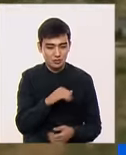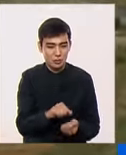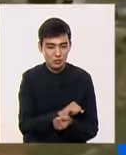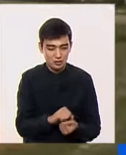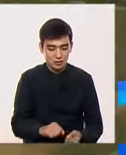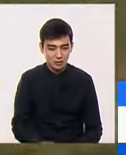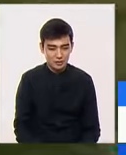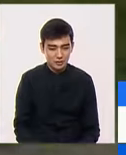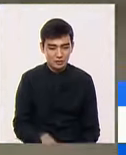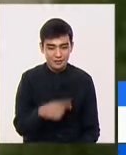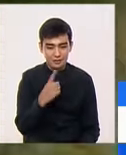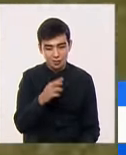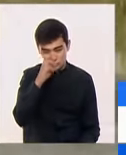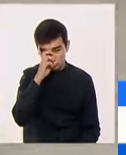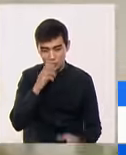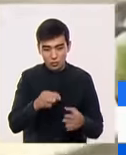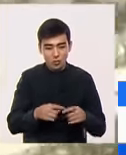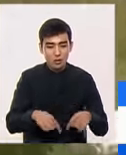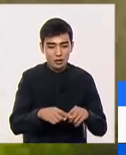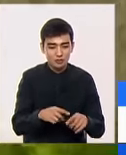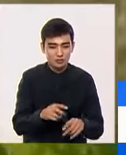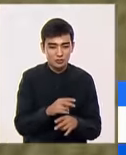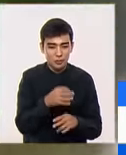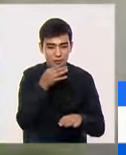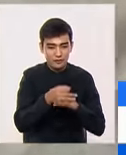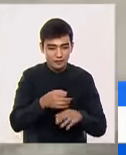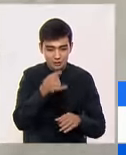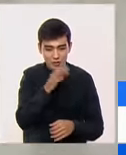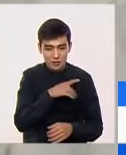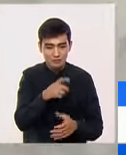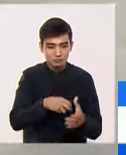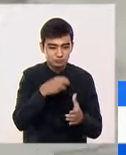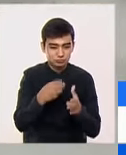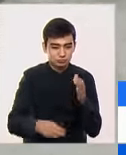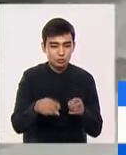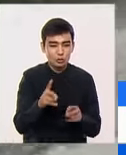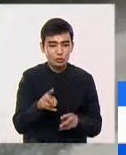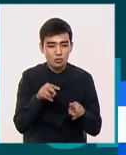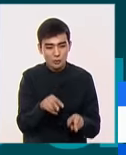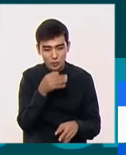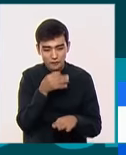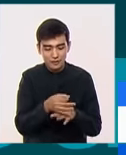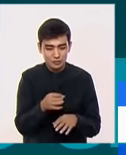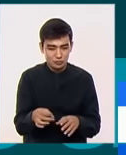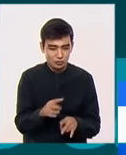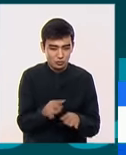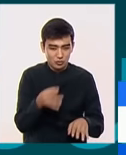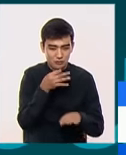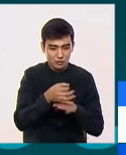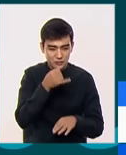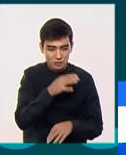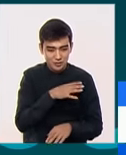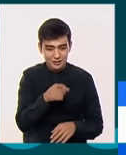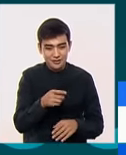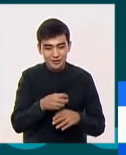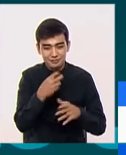ни один год орган не смог ответить кто контролирует прыжки с тарзанки национальном стандарте rk по безопасности аттракционов